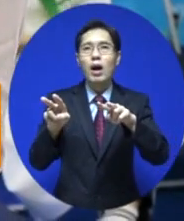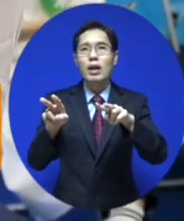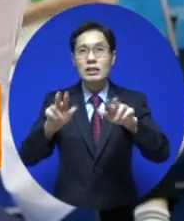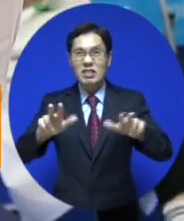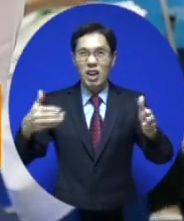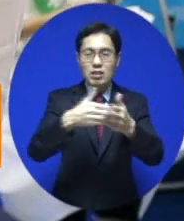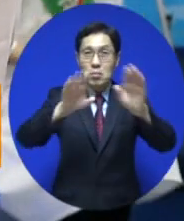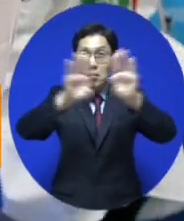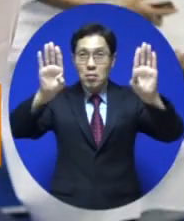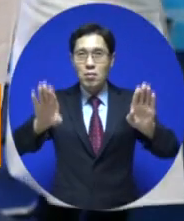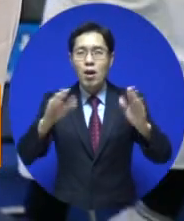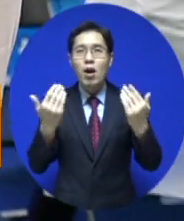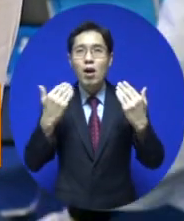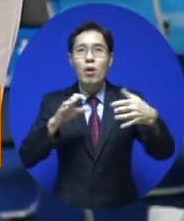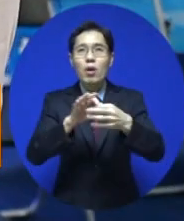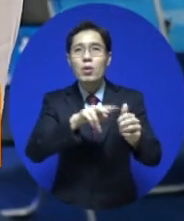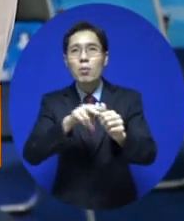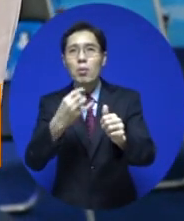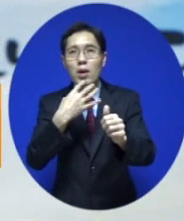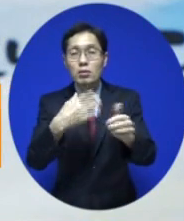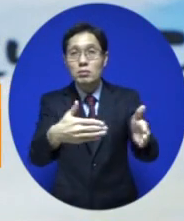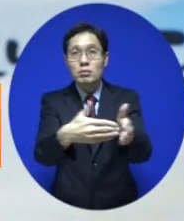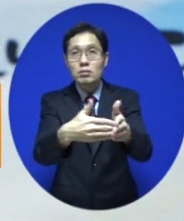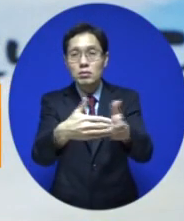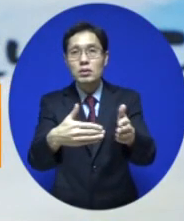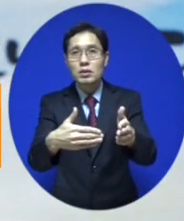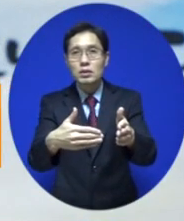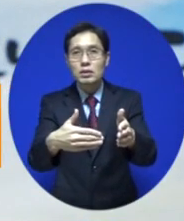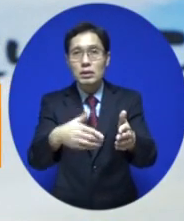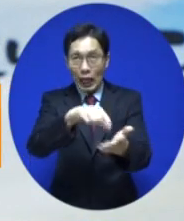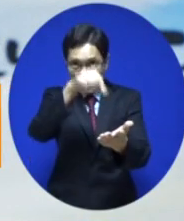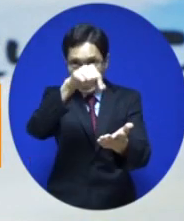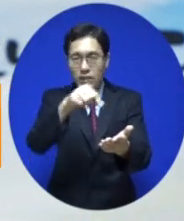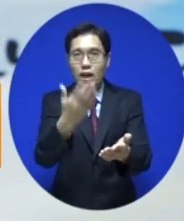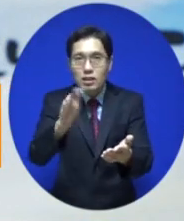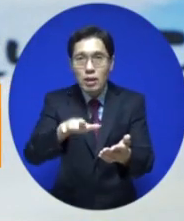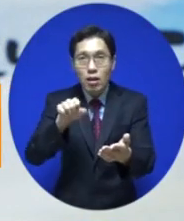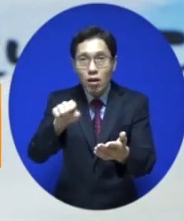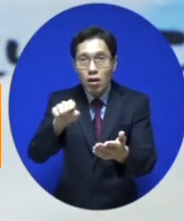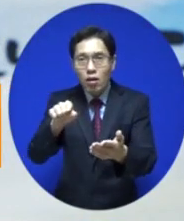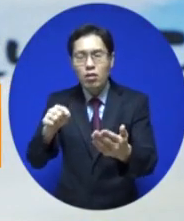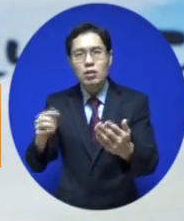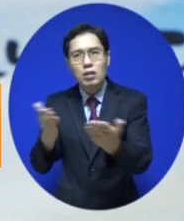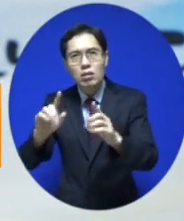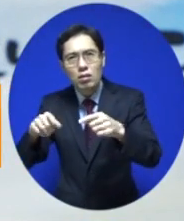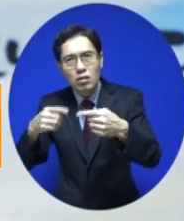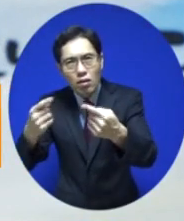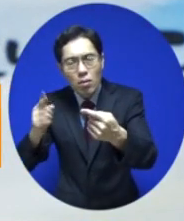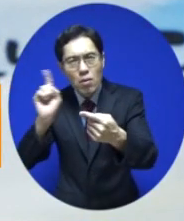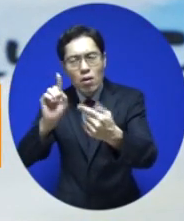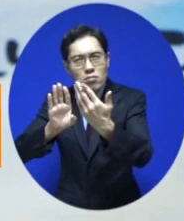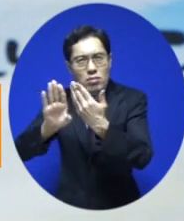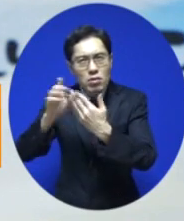박람회 행사를 가보면 학생들은 학교에 대한 정보만 얻고 그냥 진학만 보고 가는데, 실제적으로 내가 여기 지나가면 과연 어디로